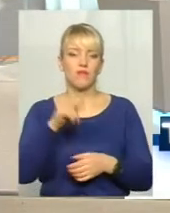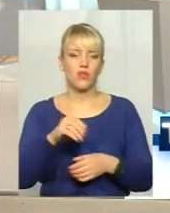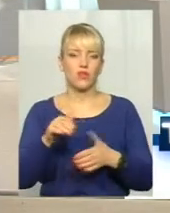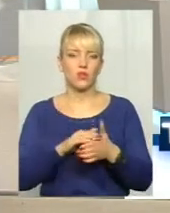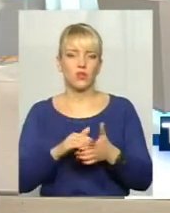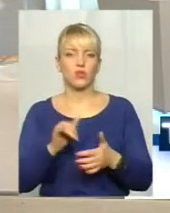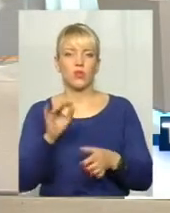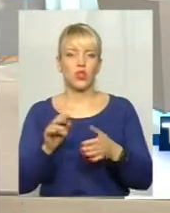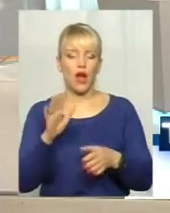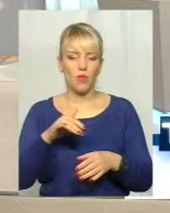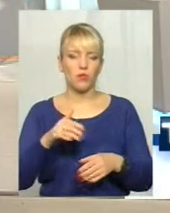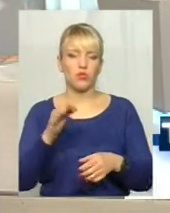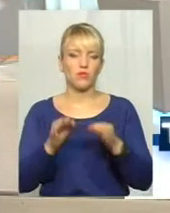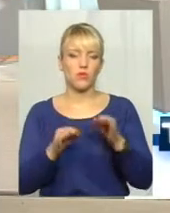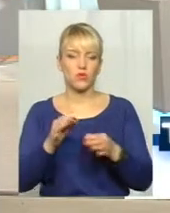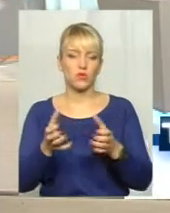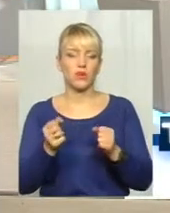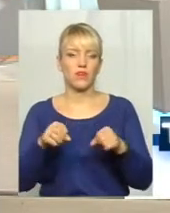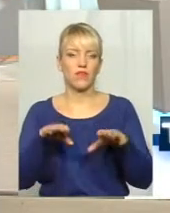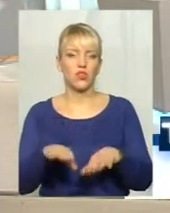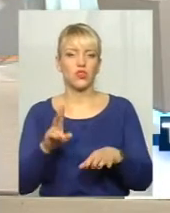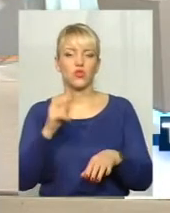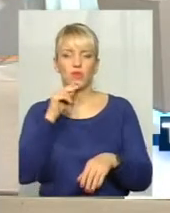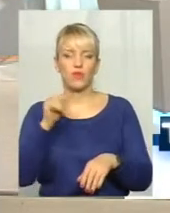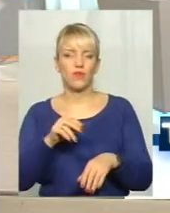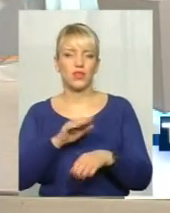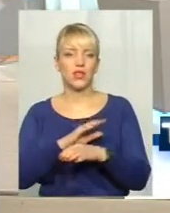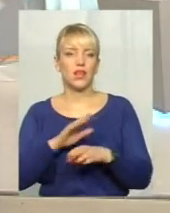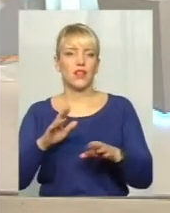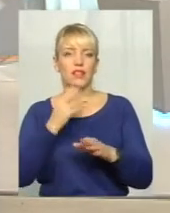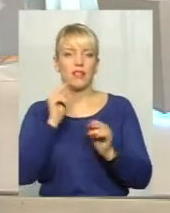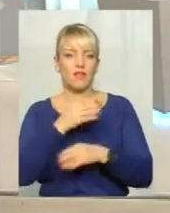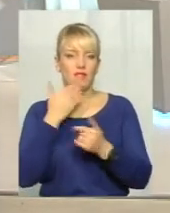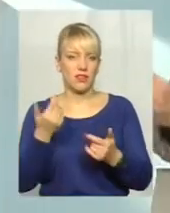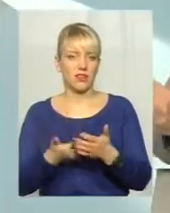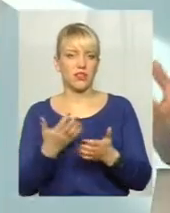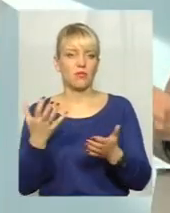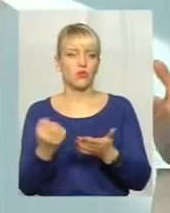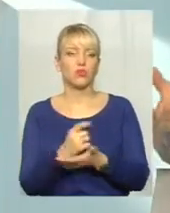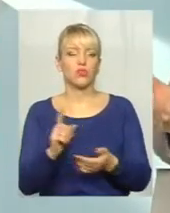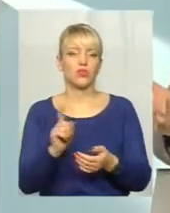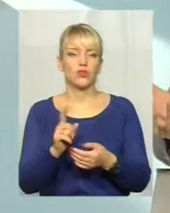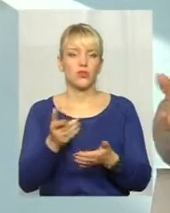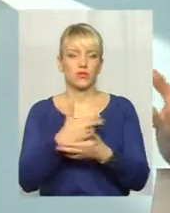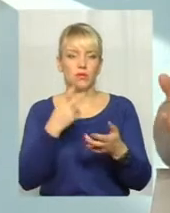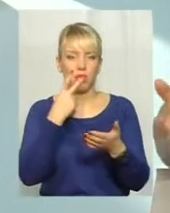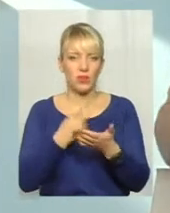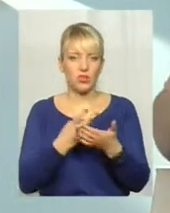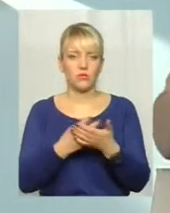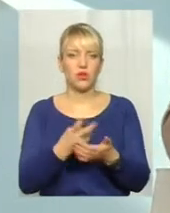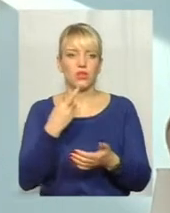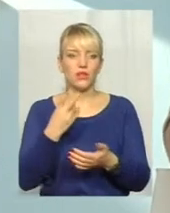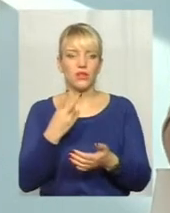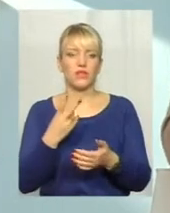Суд прийняв рішення, що винуватець не винен. Суд тільки в кінці з'являється як інстанція. Тобто в контексті ми бачимо тільки дві дієві